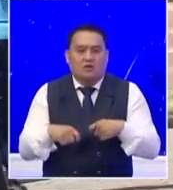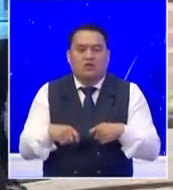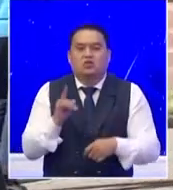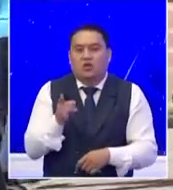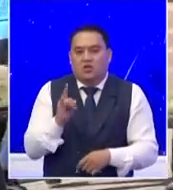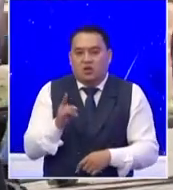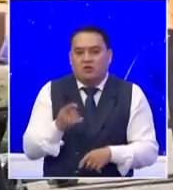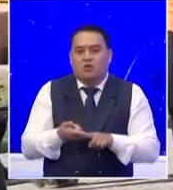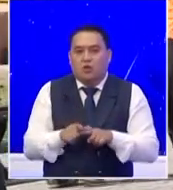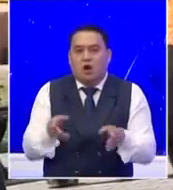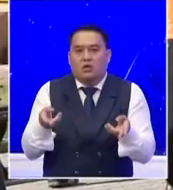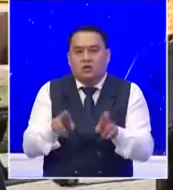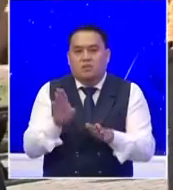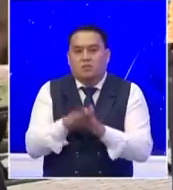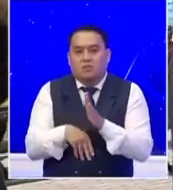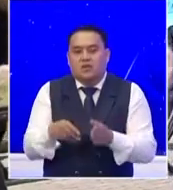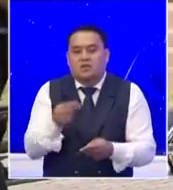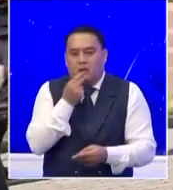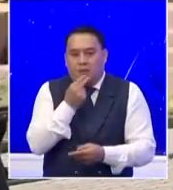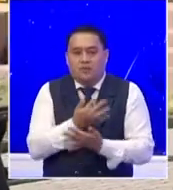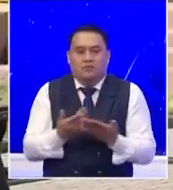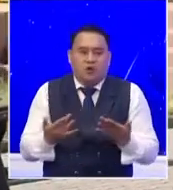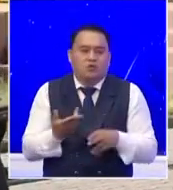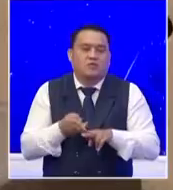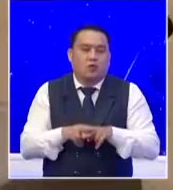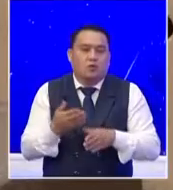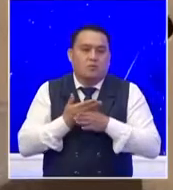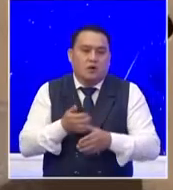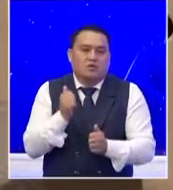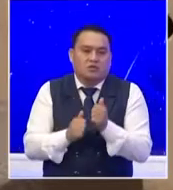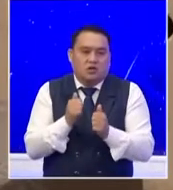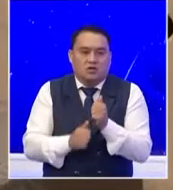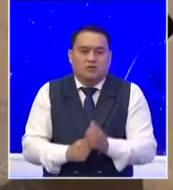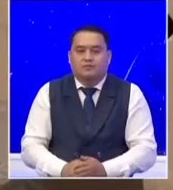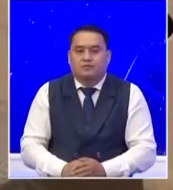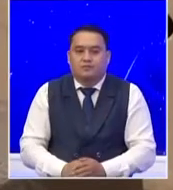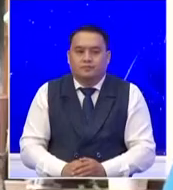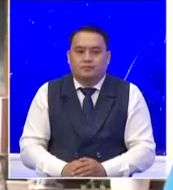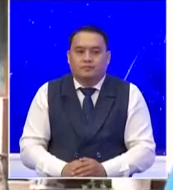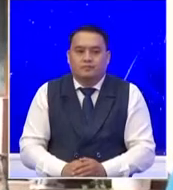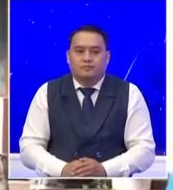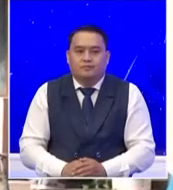таксистов, которые остались без ежедневных заработков. Мы пытаемся помочь каждому и делаем все от нас